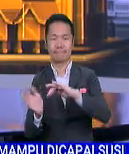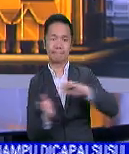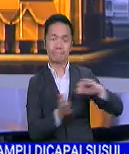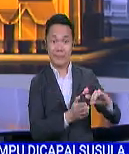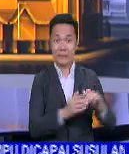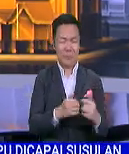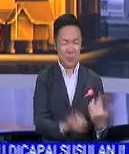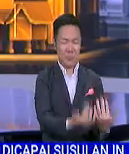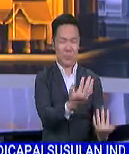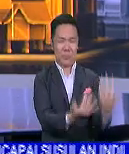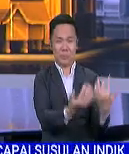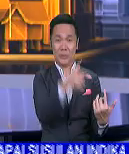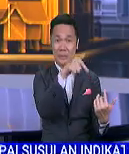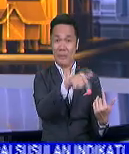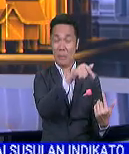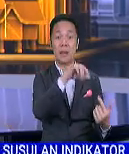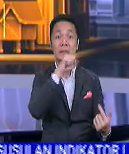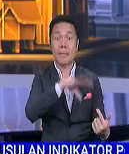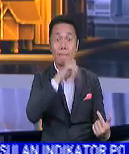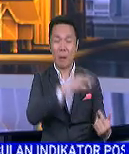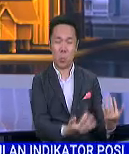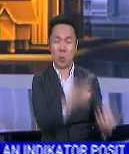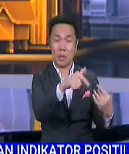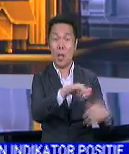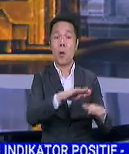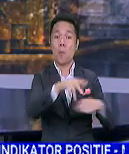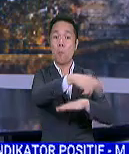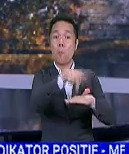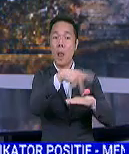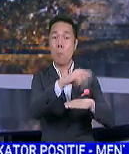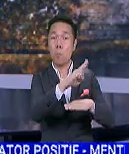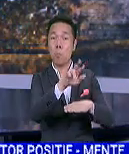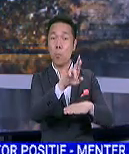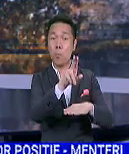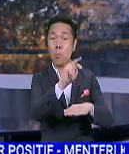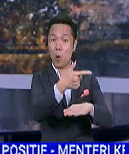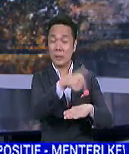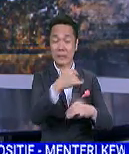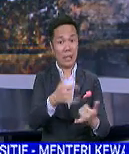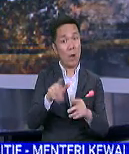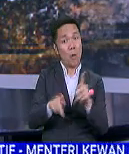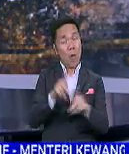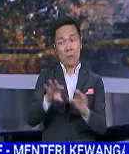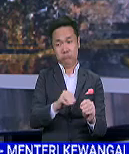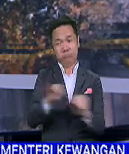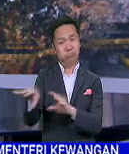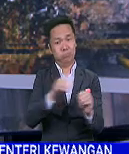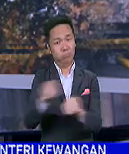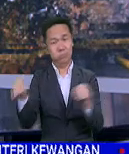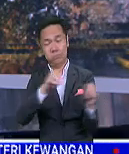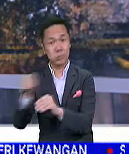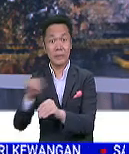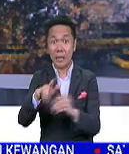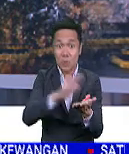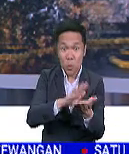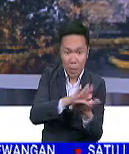susulan kebakaran tapak pelupusan sampah Pulau Burung Nibong Tebal yang menyebabkan penduduk terpaksa dipindahkan dan sekolah